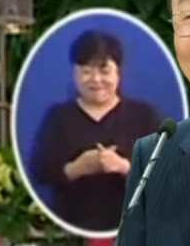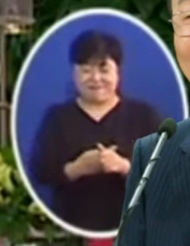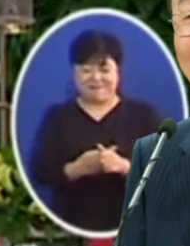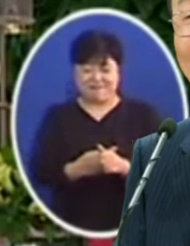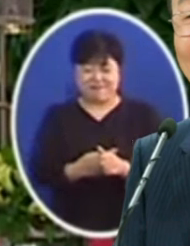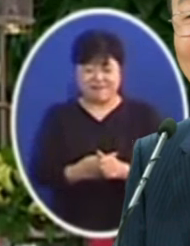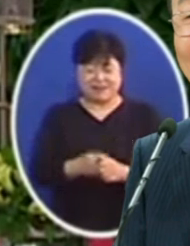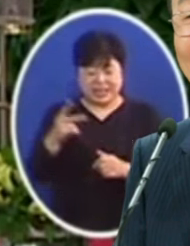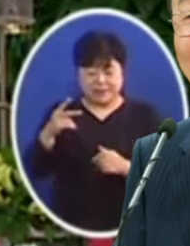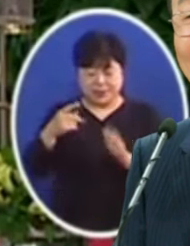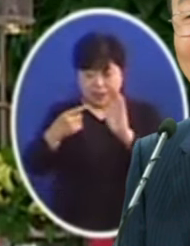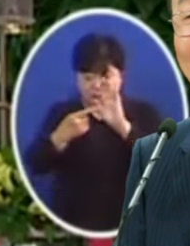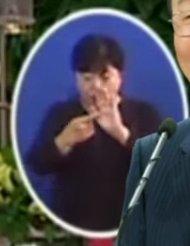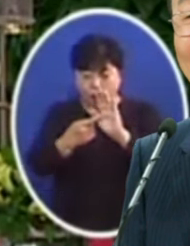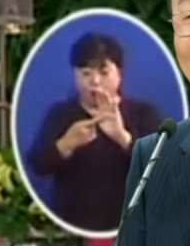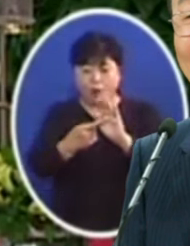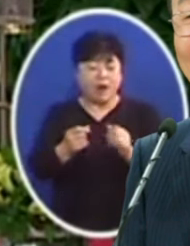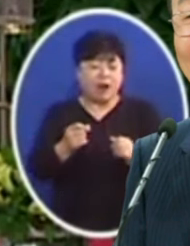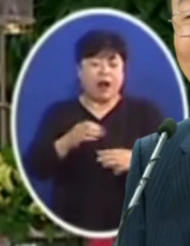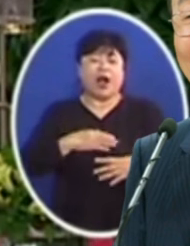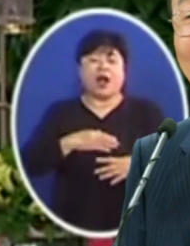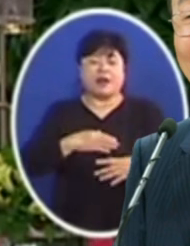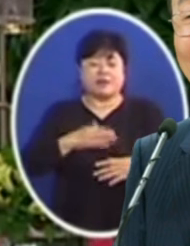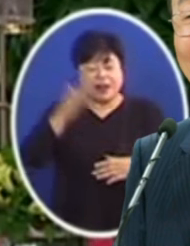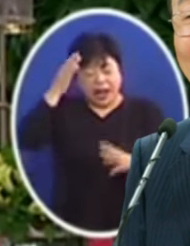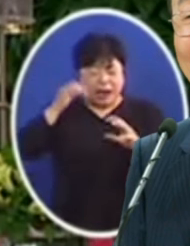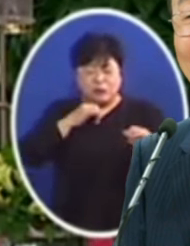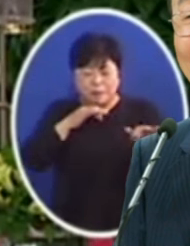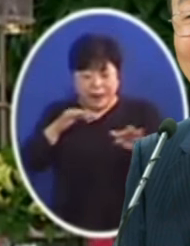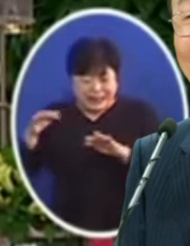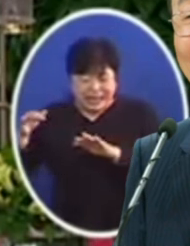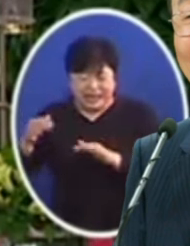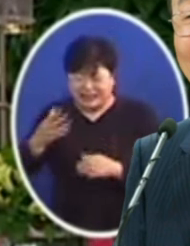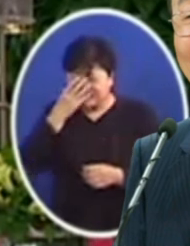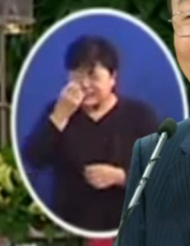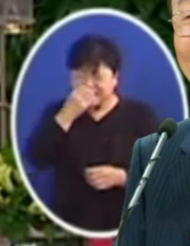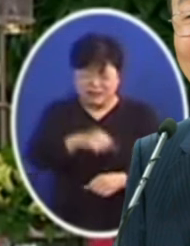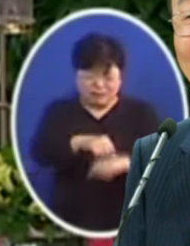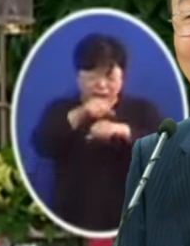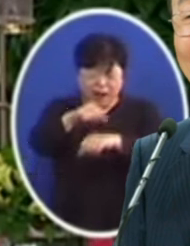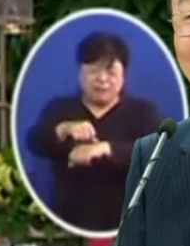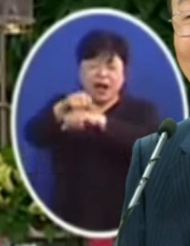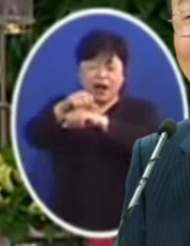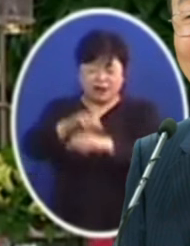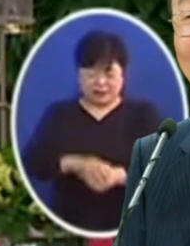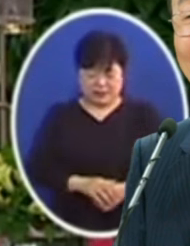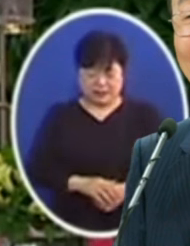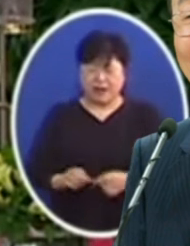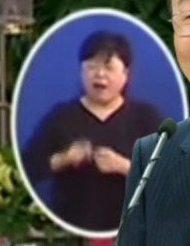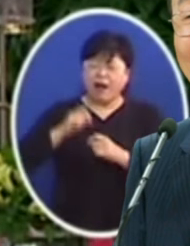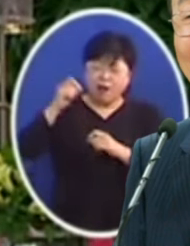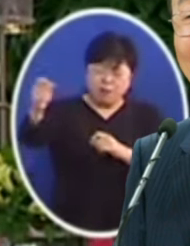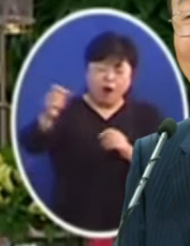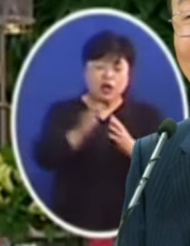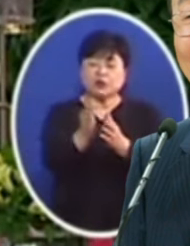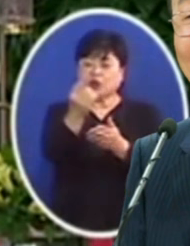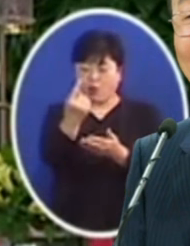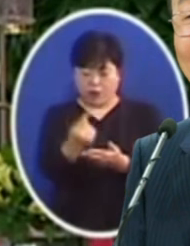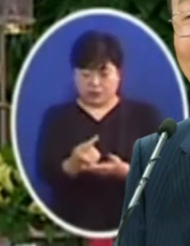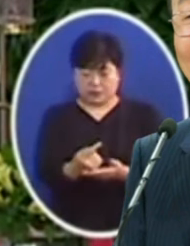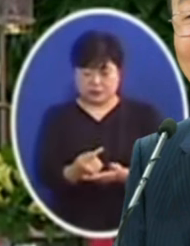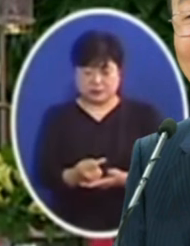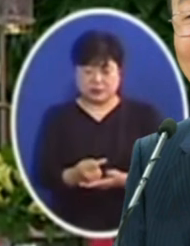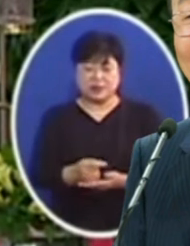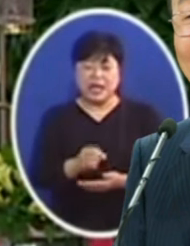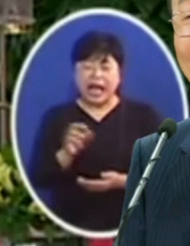놀랐습니다. 거기에 보니까 우리나라 해안가에 쓰레기 더미들이 밀려 쌓여 있는데 그 쓰레기들이 얼마나 먼 곳에서부터 왔는지